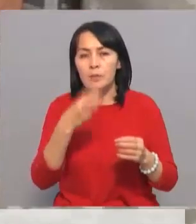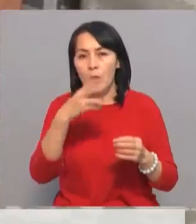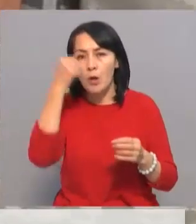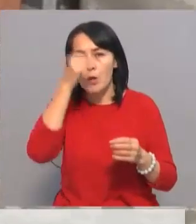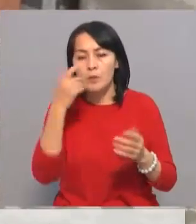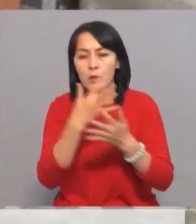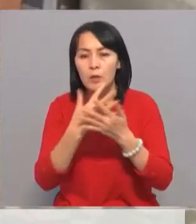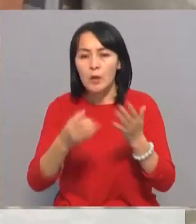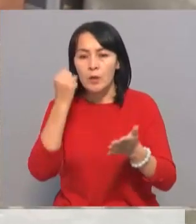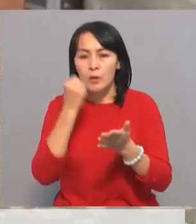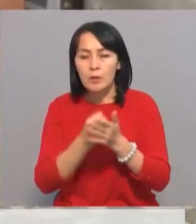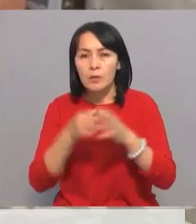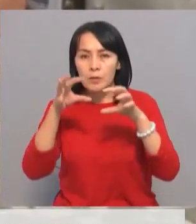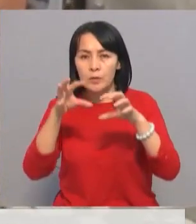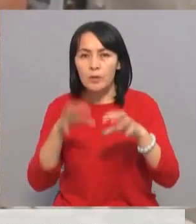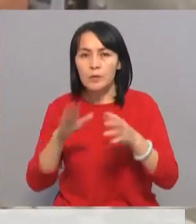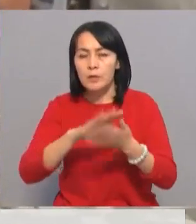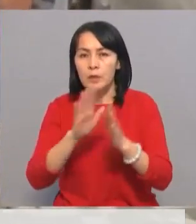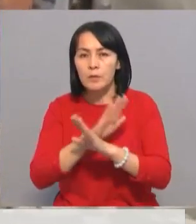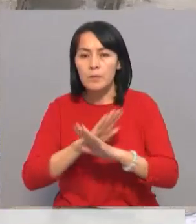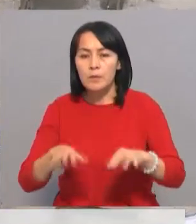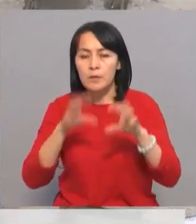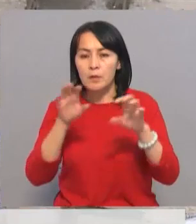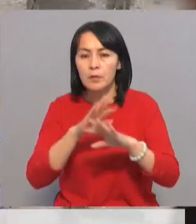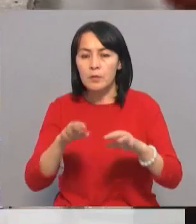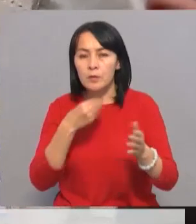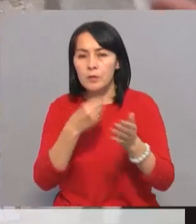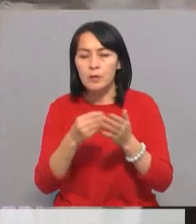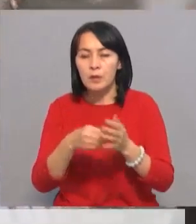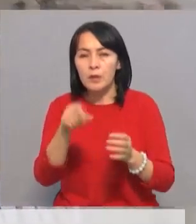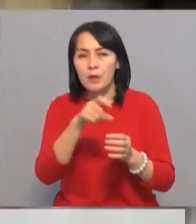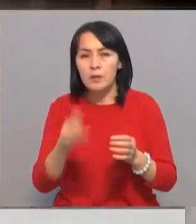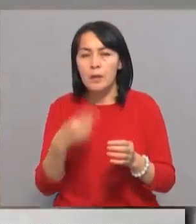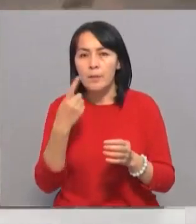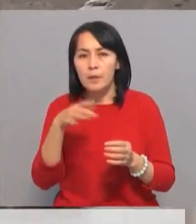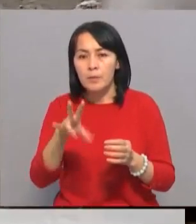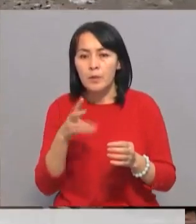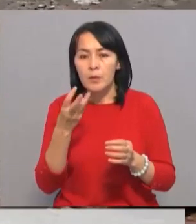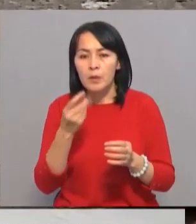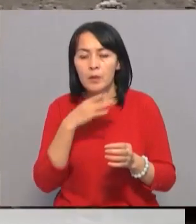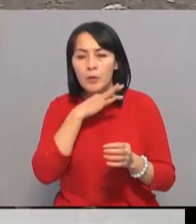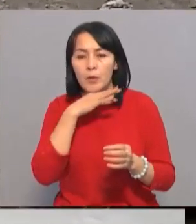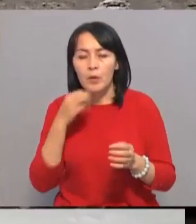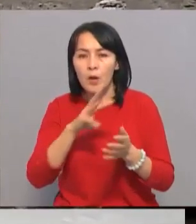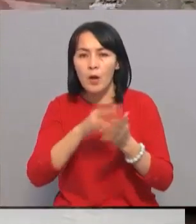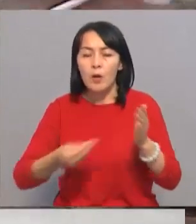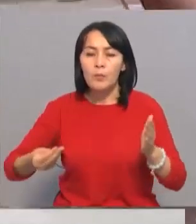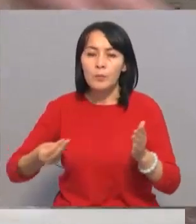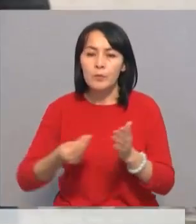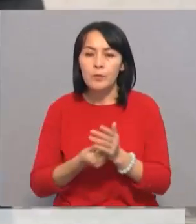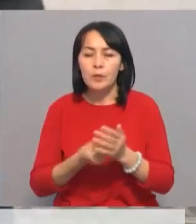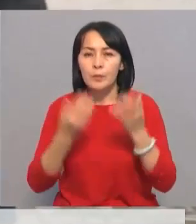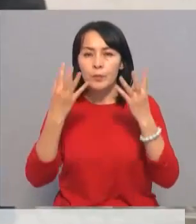жылы тауар таңбасының құқықтық иесінің келісімінсіз заңсыз пайдаланған азаматтарға 1 миллион теңгеден астам айыппұл